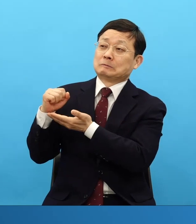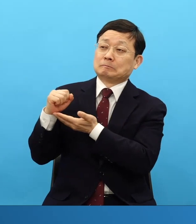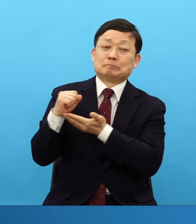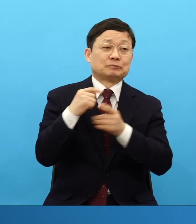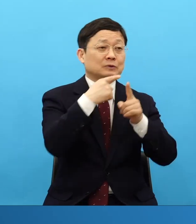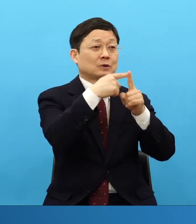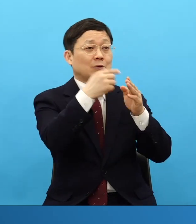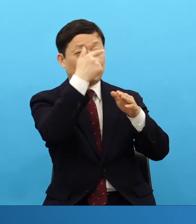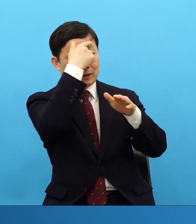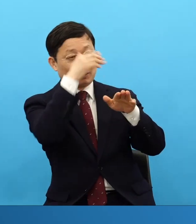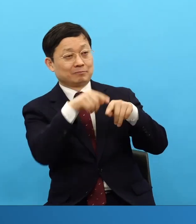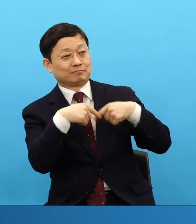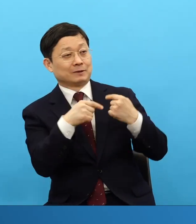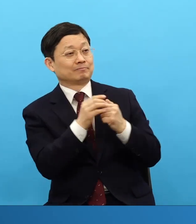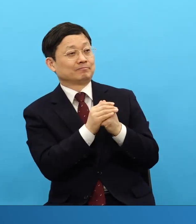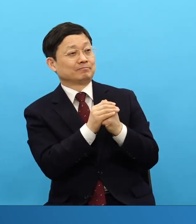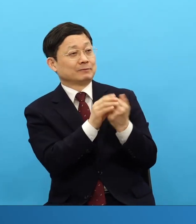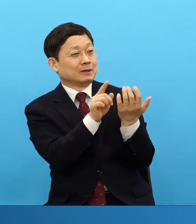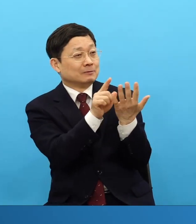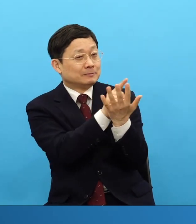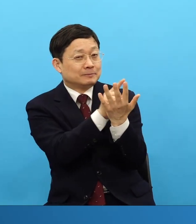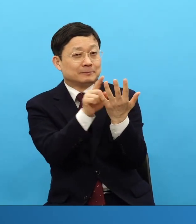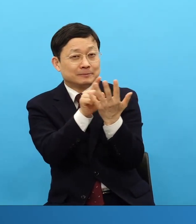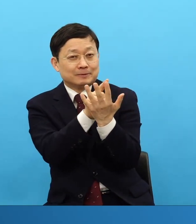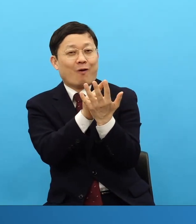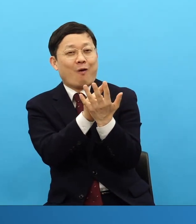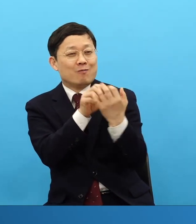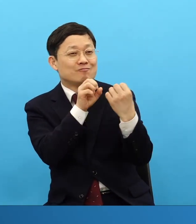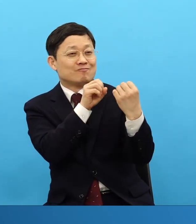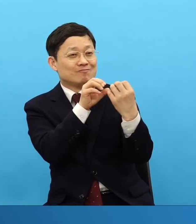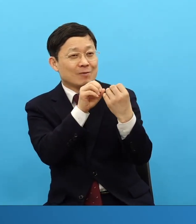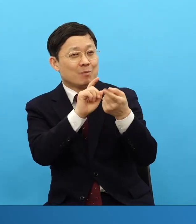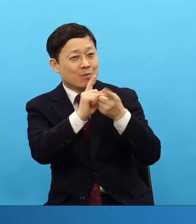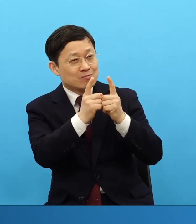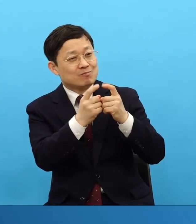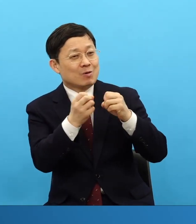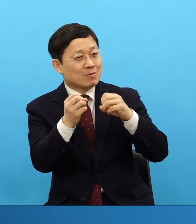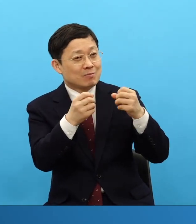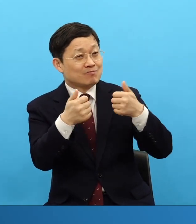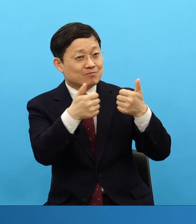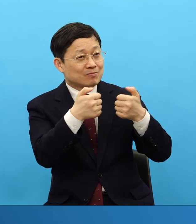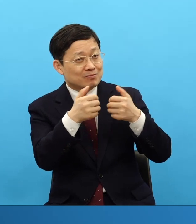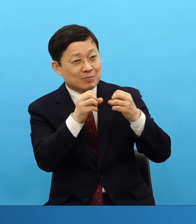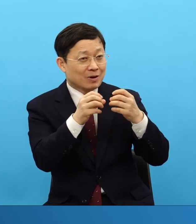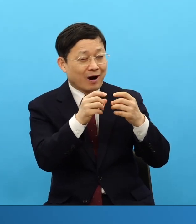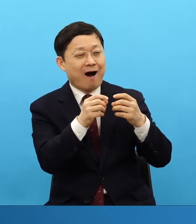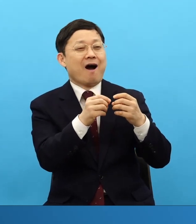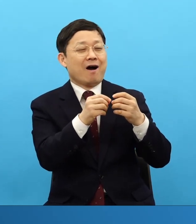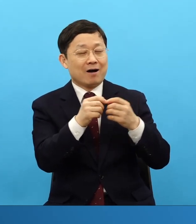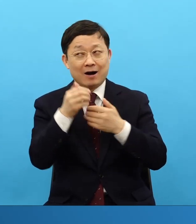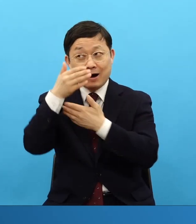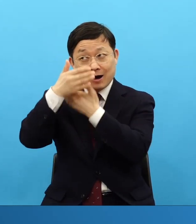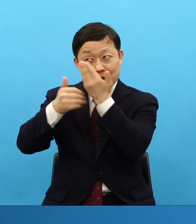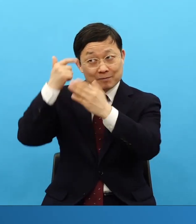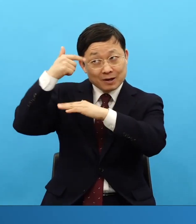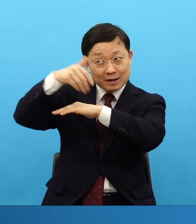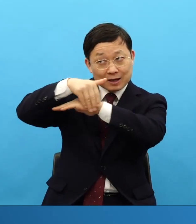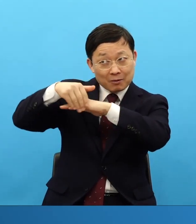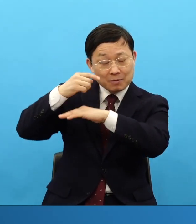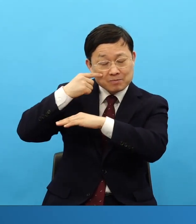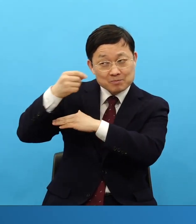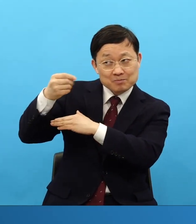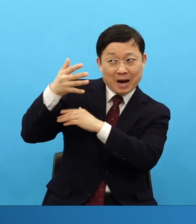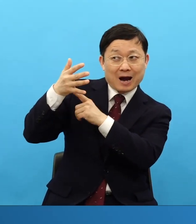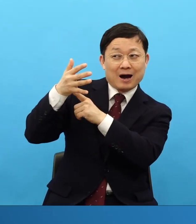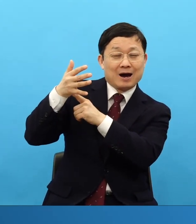eyes to view others will change. 뭐 약간의 뭐 대화를 하거나 회의를 해도 빠른 순간에 하나님의 계획이 보입니다. And so even if you